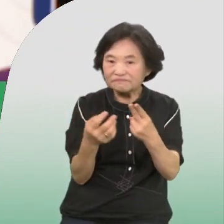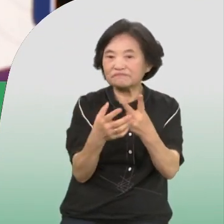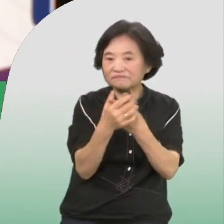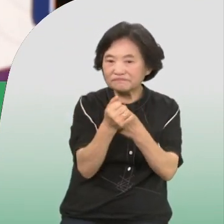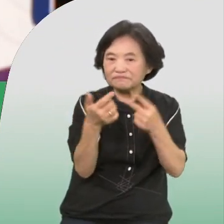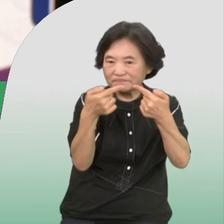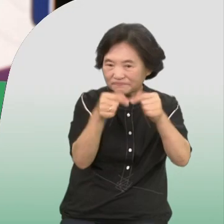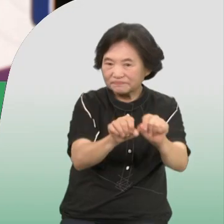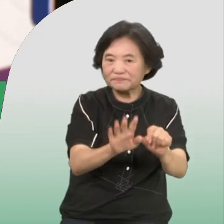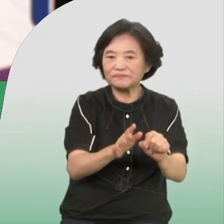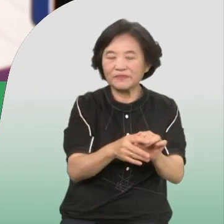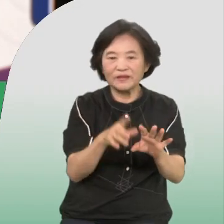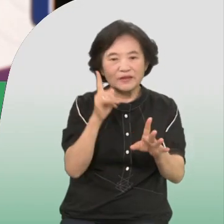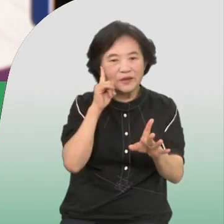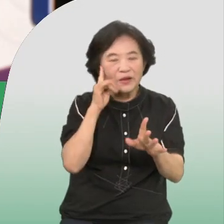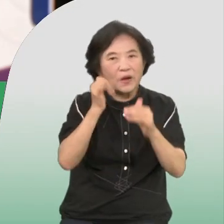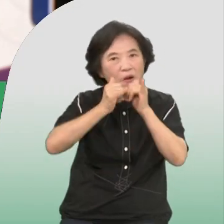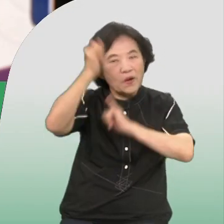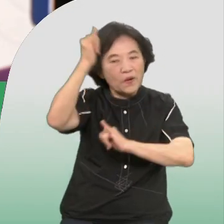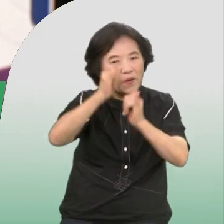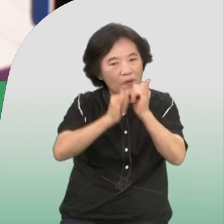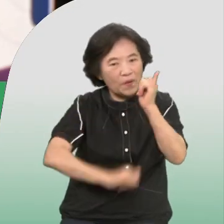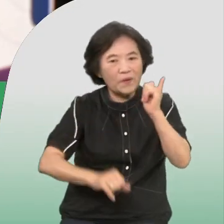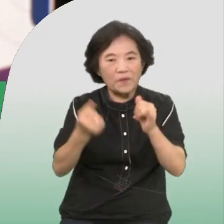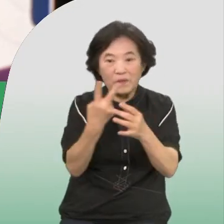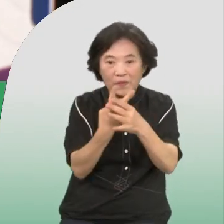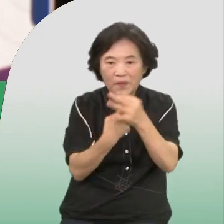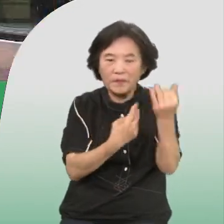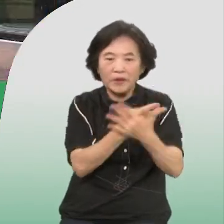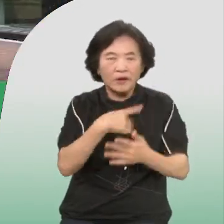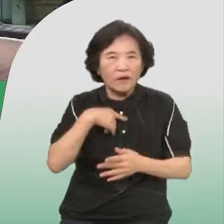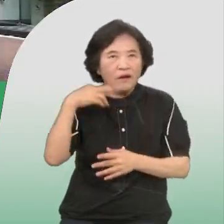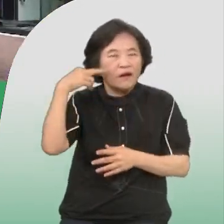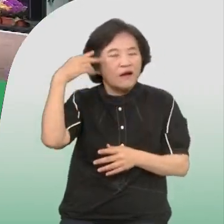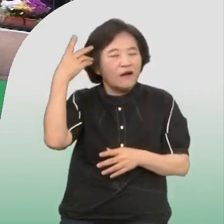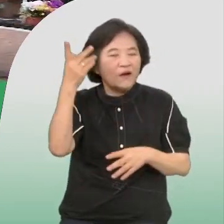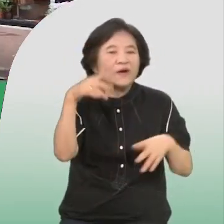面，所以我它也跨时代啊。希望客家堂呢，一条歌时间会有共通。